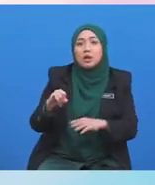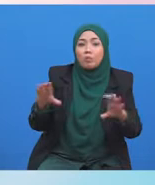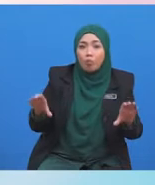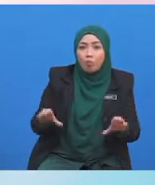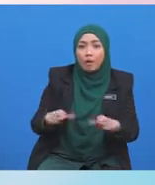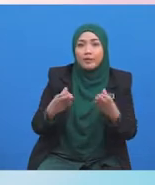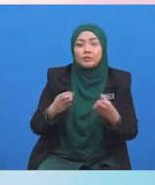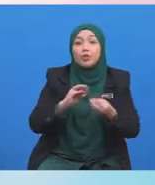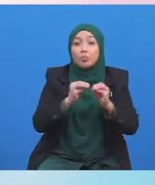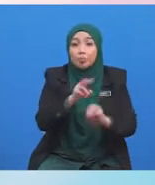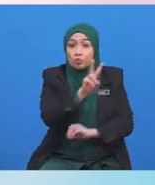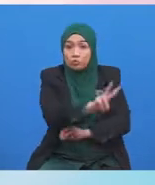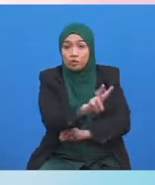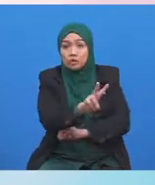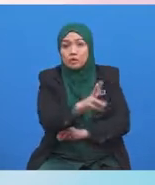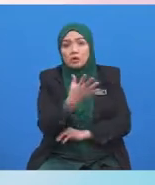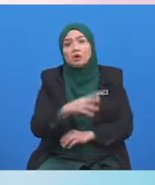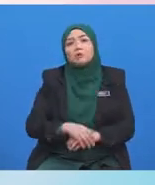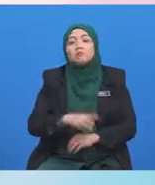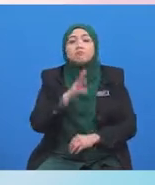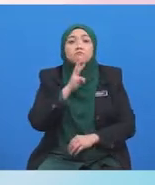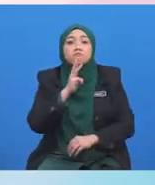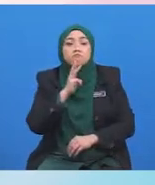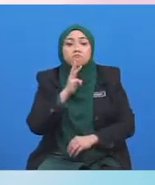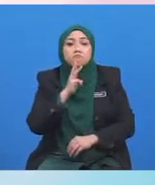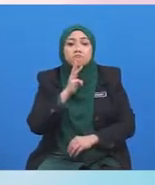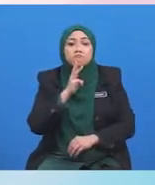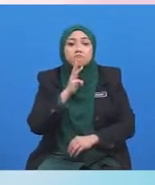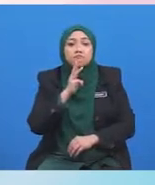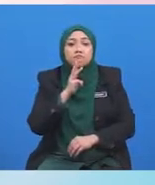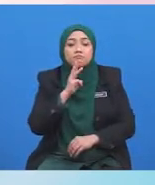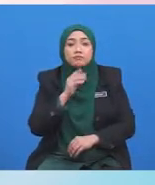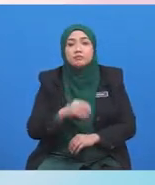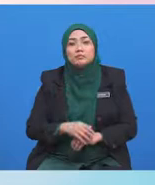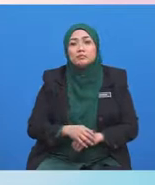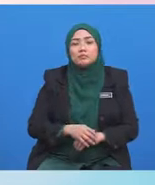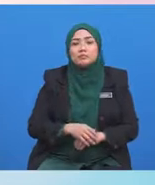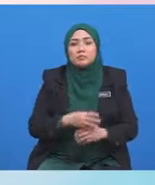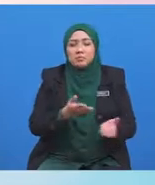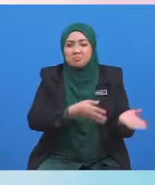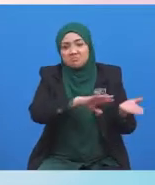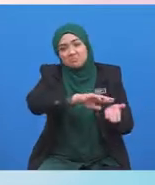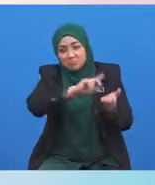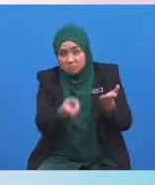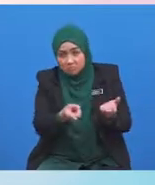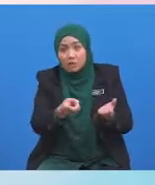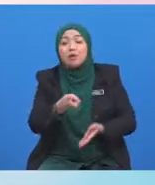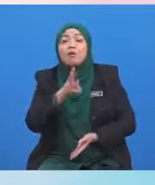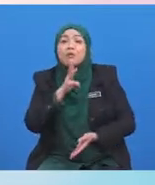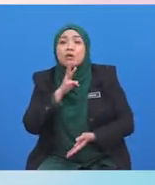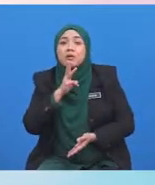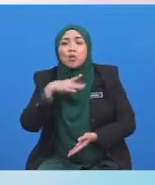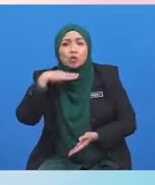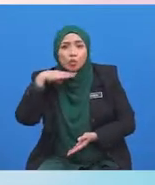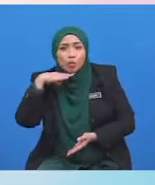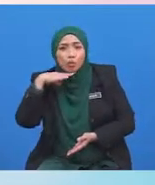kedua ialah kemusnahan bekalan air kerana air sungai tercemar dan menjadi keruh akibat kemasukan sisa